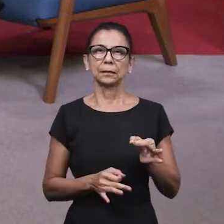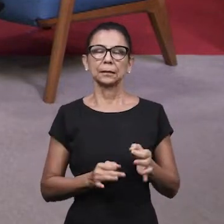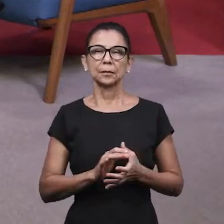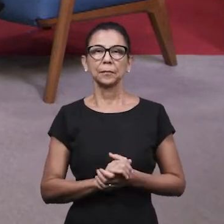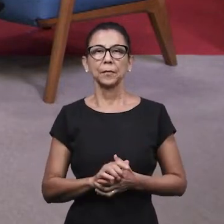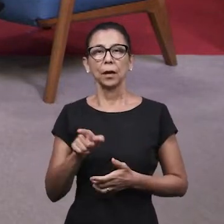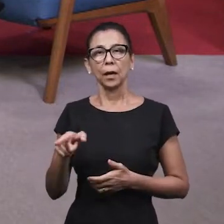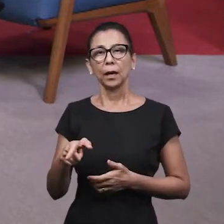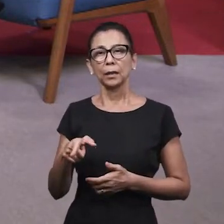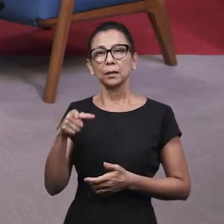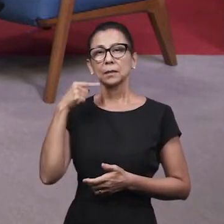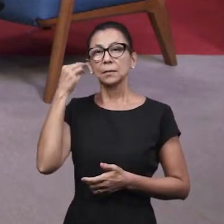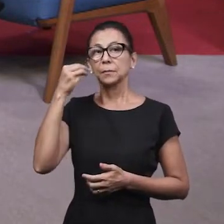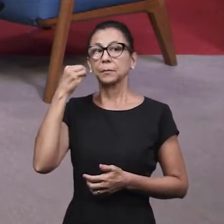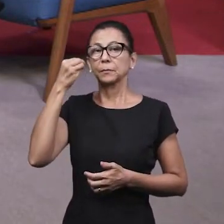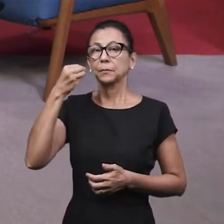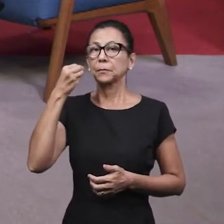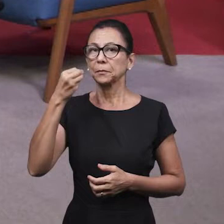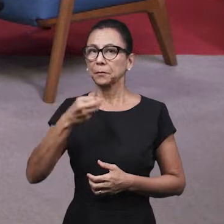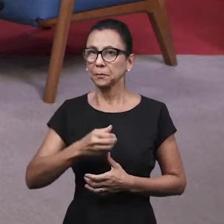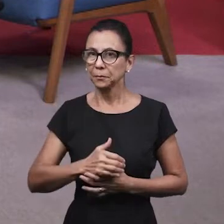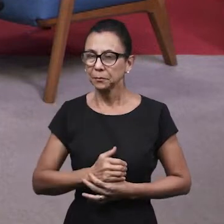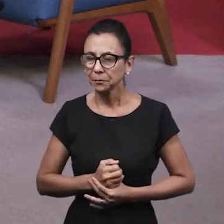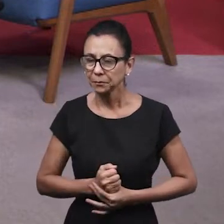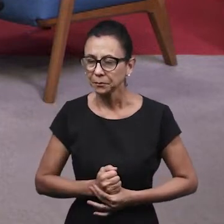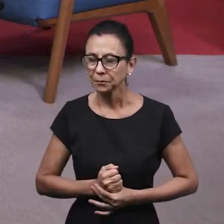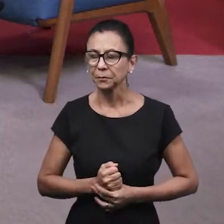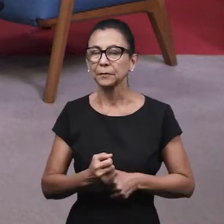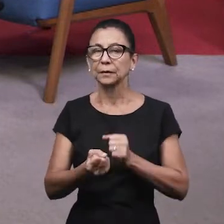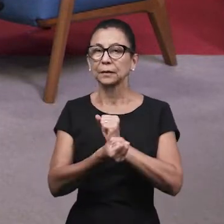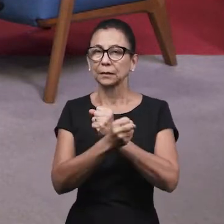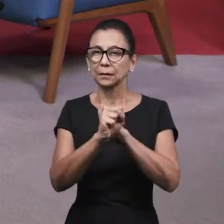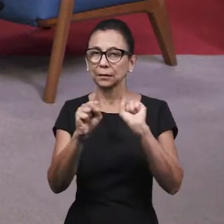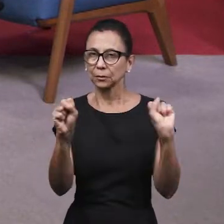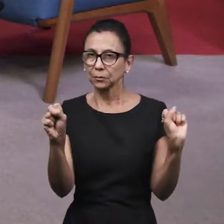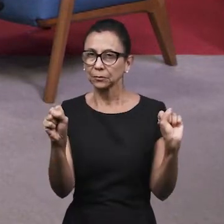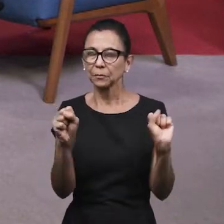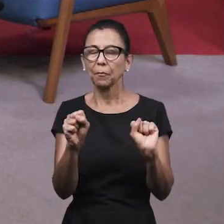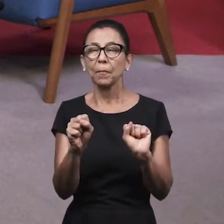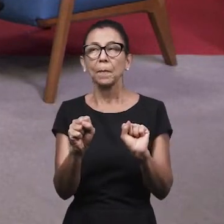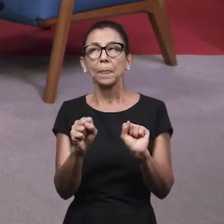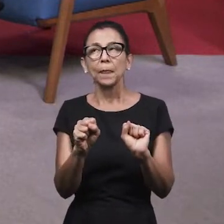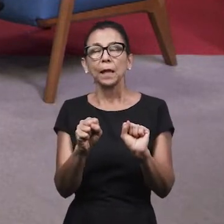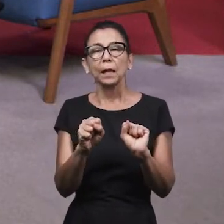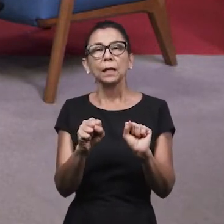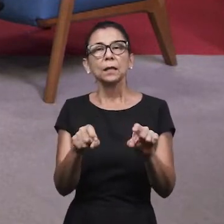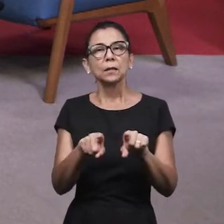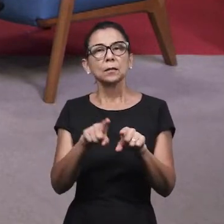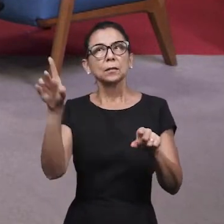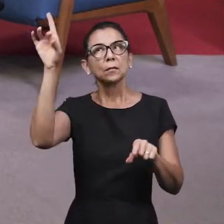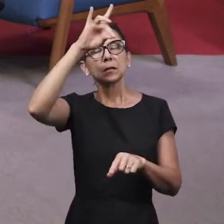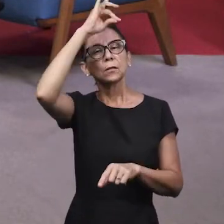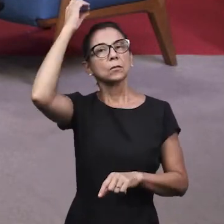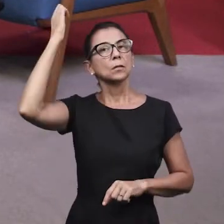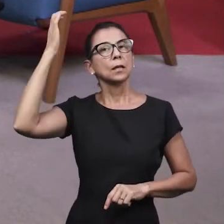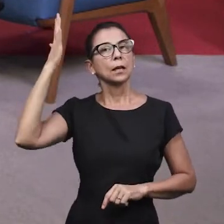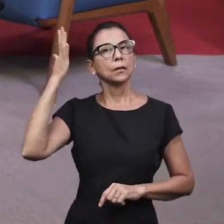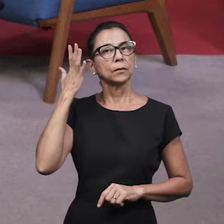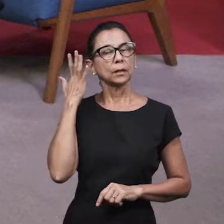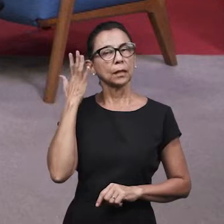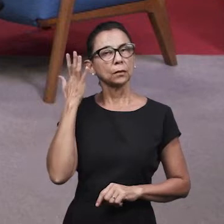il y a des mystères que le Seigneur nous fait toucher, que le Saint-Esprit nous fait toucher d'un point de vue